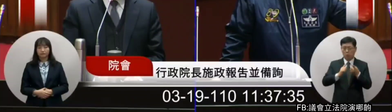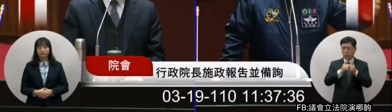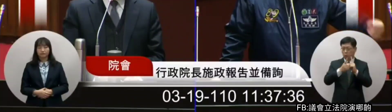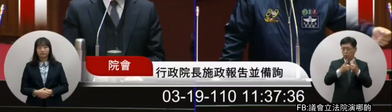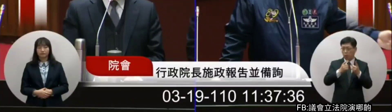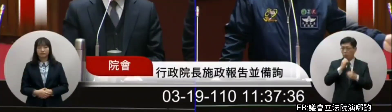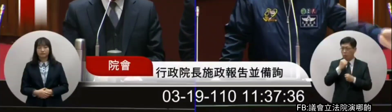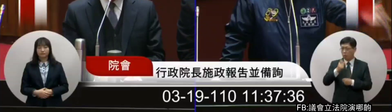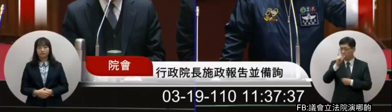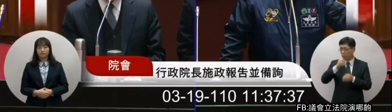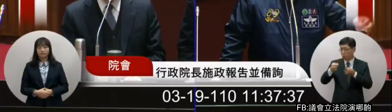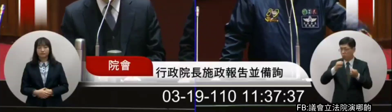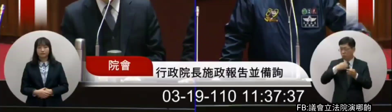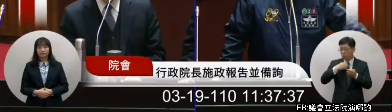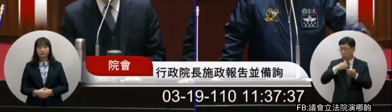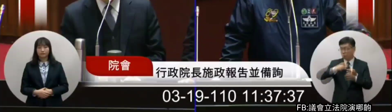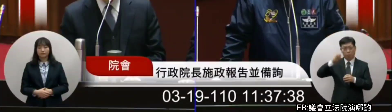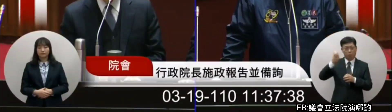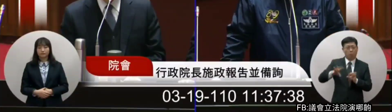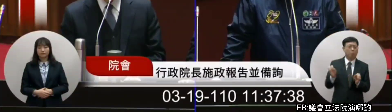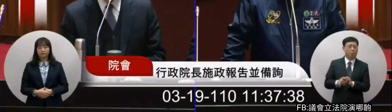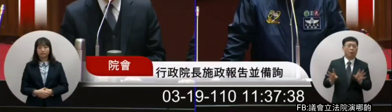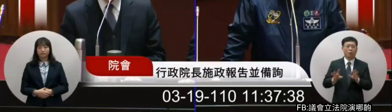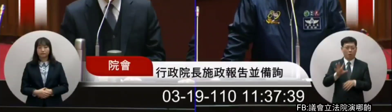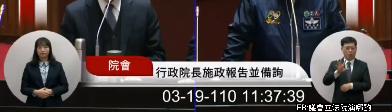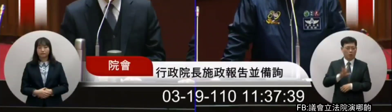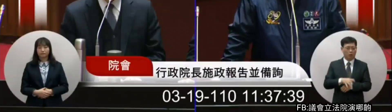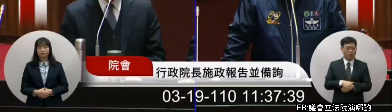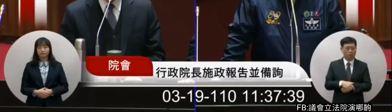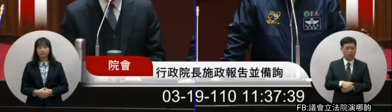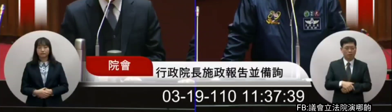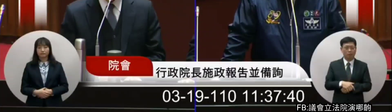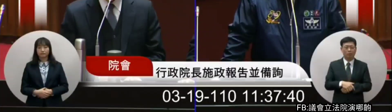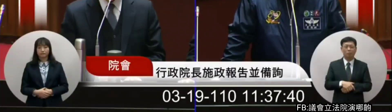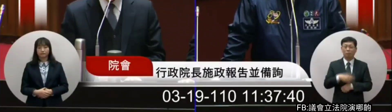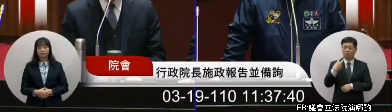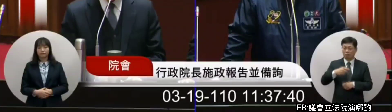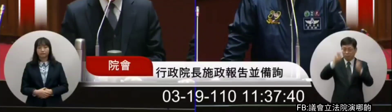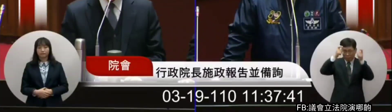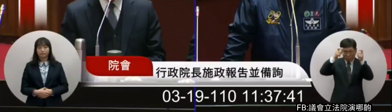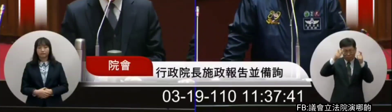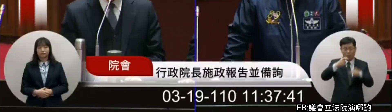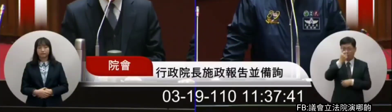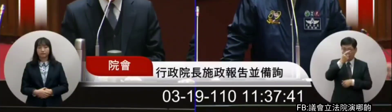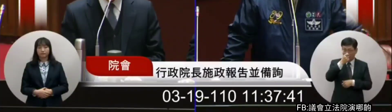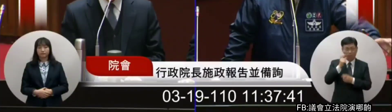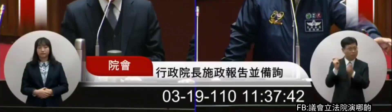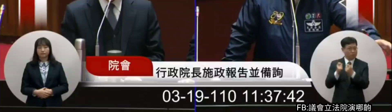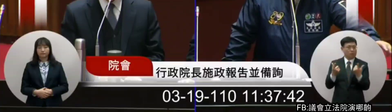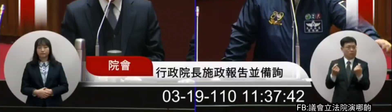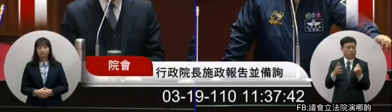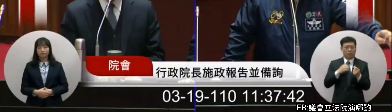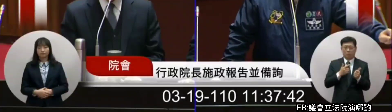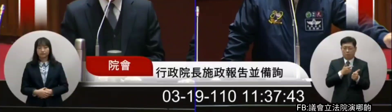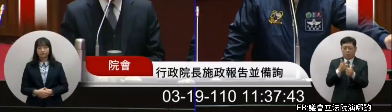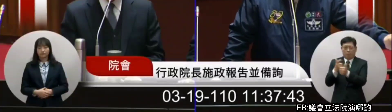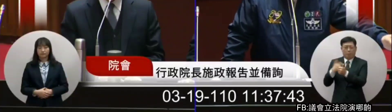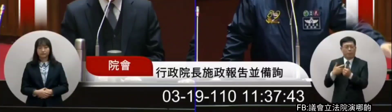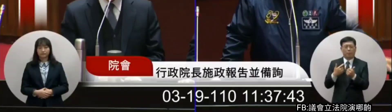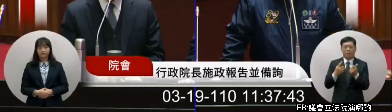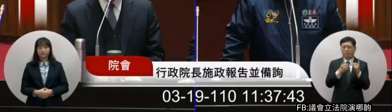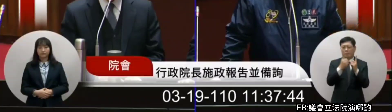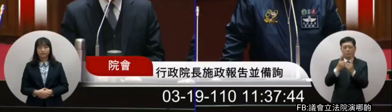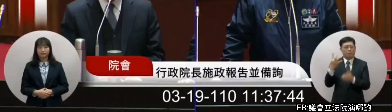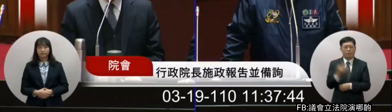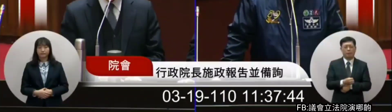在林森北路直接丢手榴弹。那高雄跟台南最近也是枪击案频